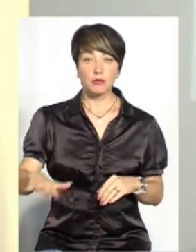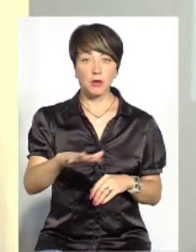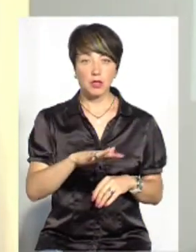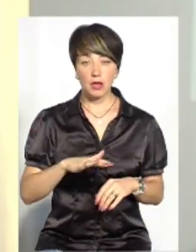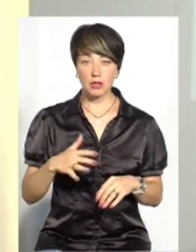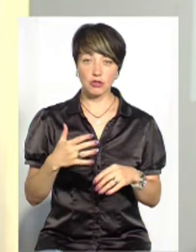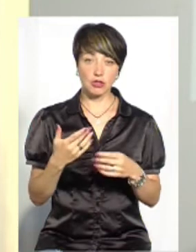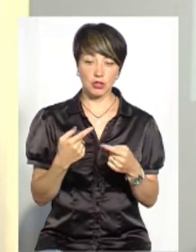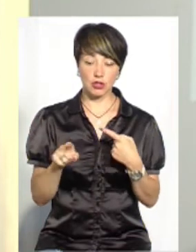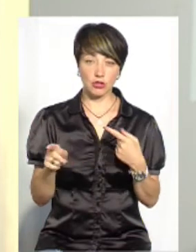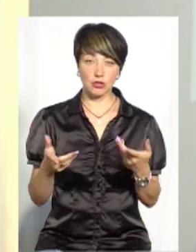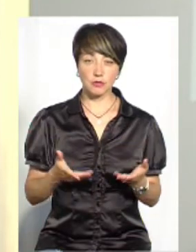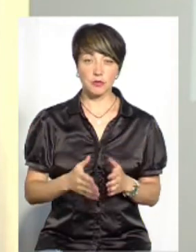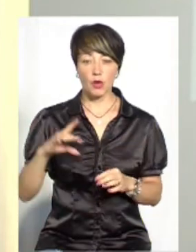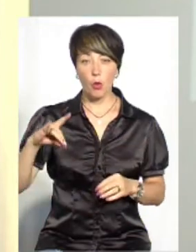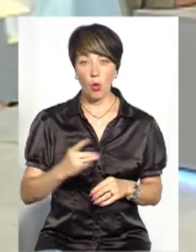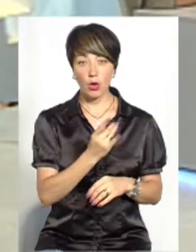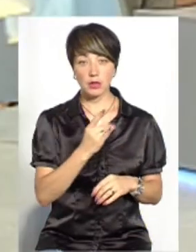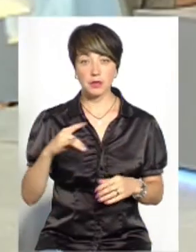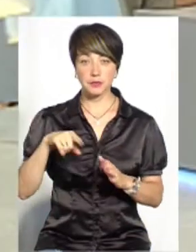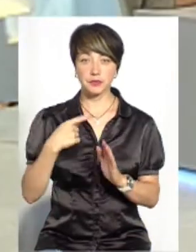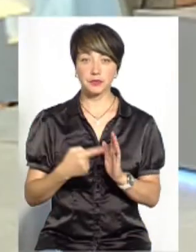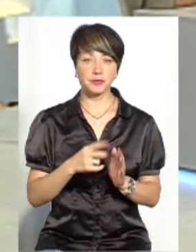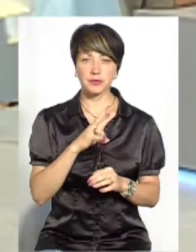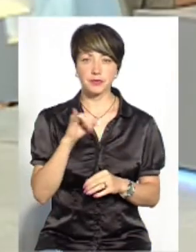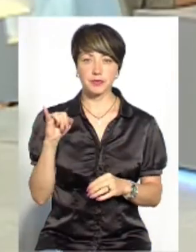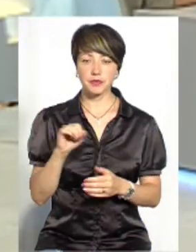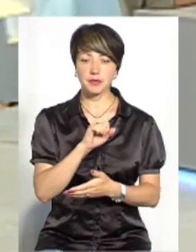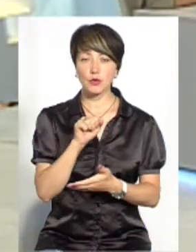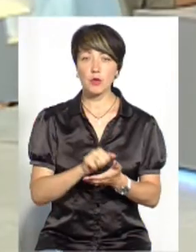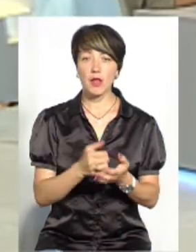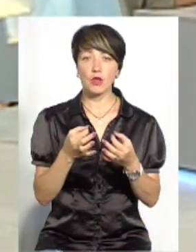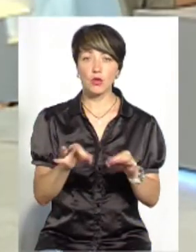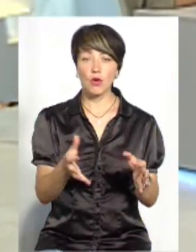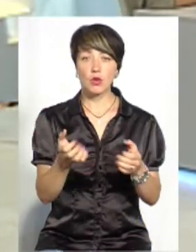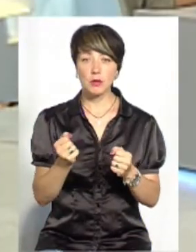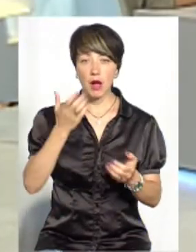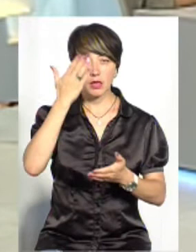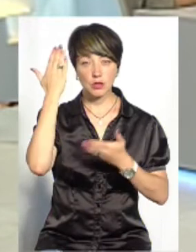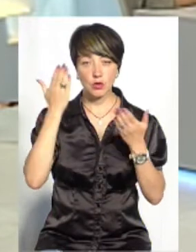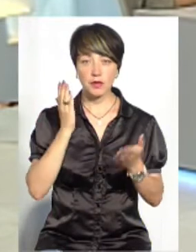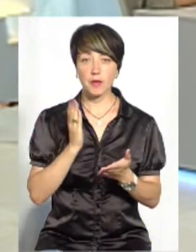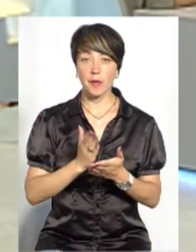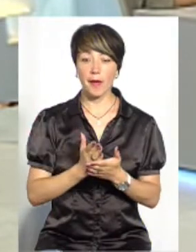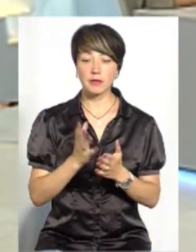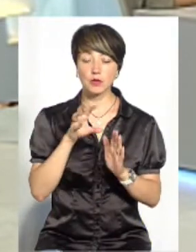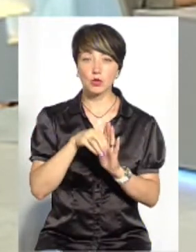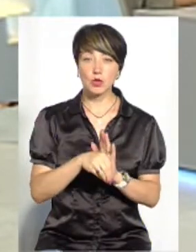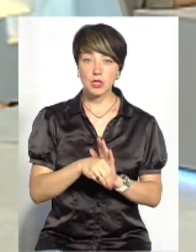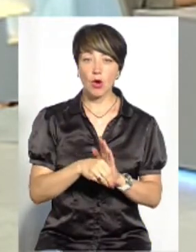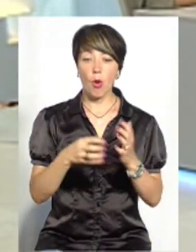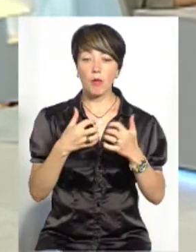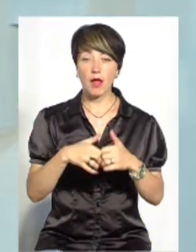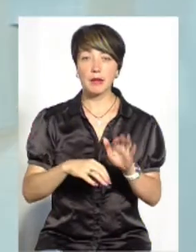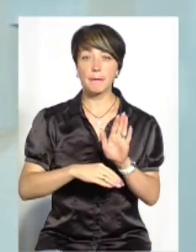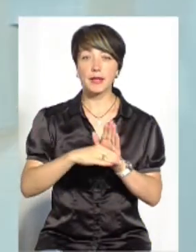майданчики, батути, гойдалки? Ні, отримування декларації стосується виключно атракціонів, які відносяться до